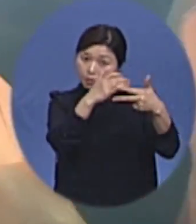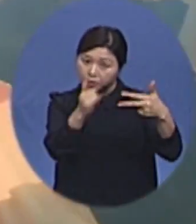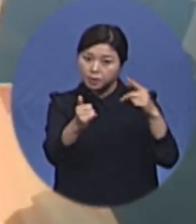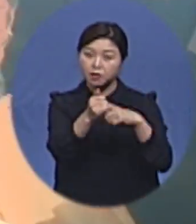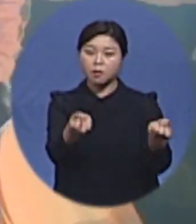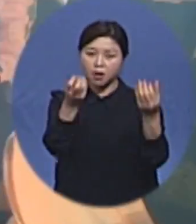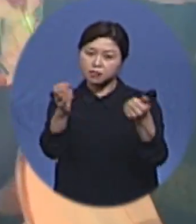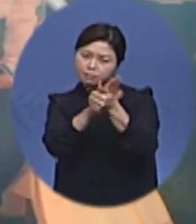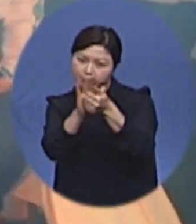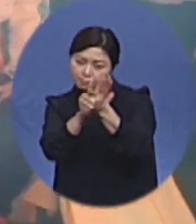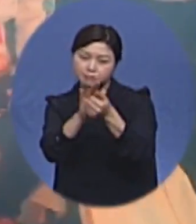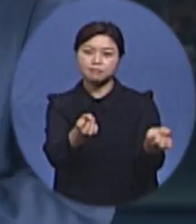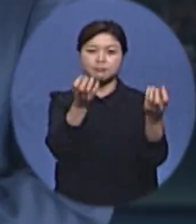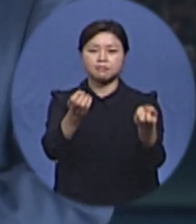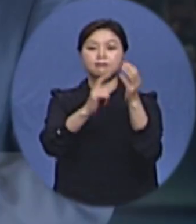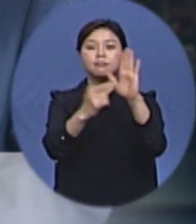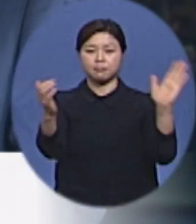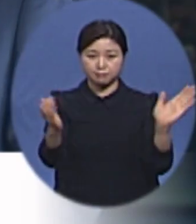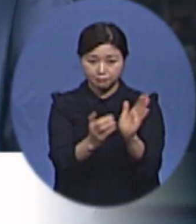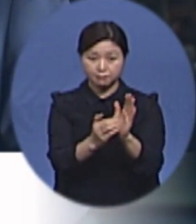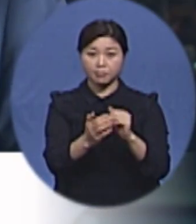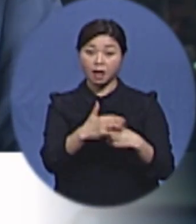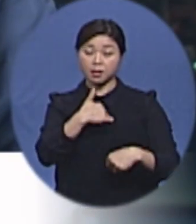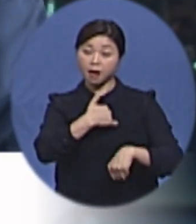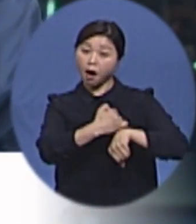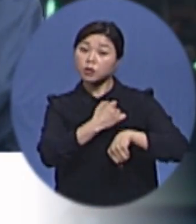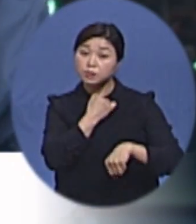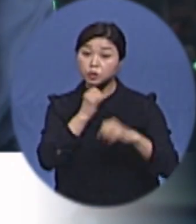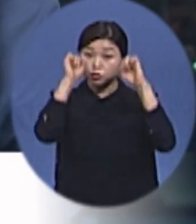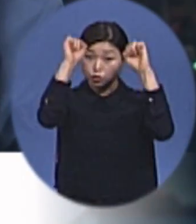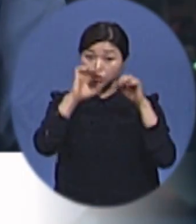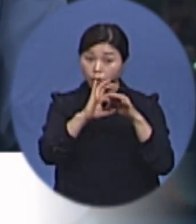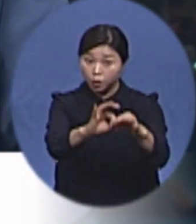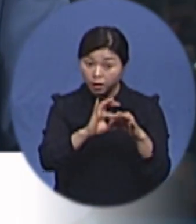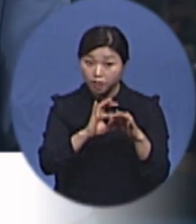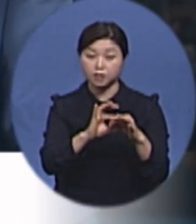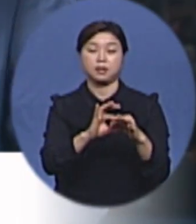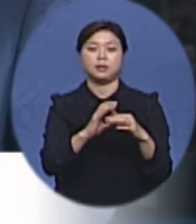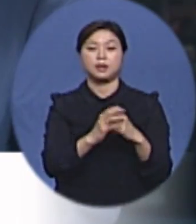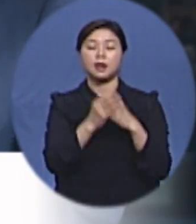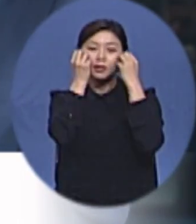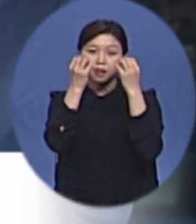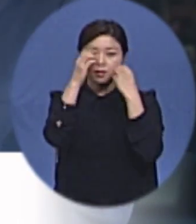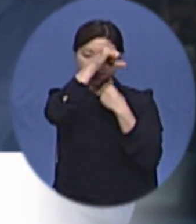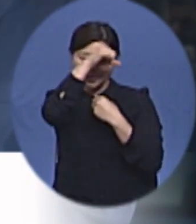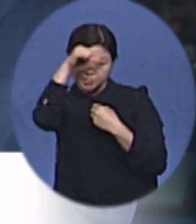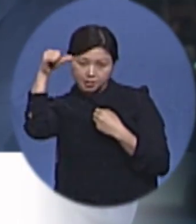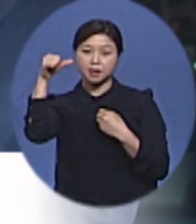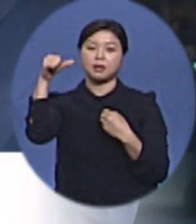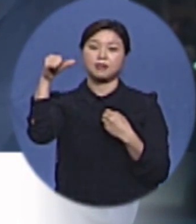공연이 펼쳐졌습니다. 내가 하고 싶은 e스포츠를 통해서 새로운 삶을